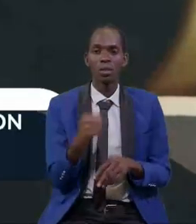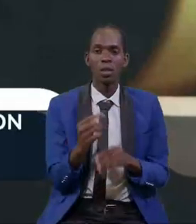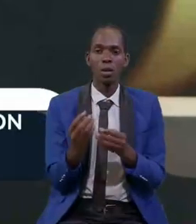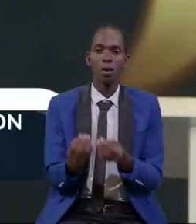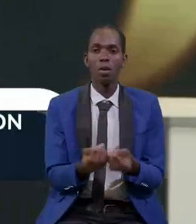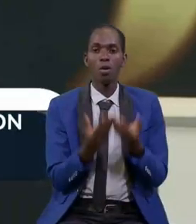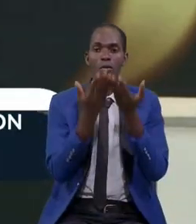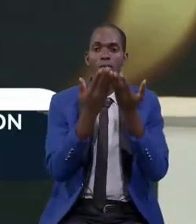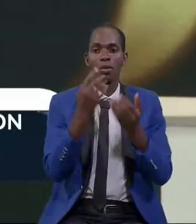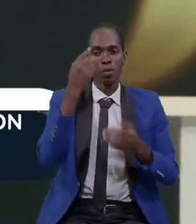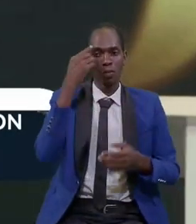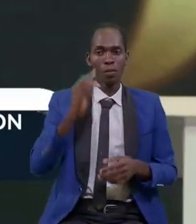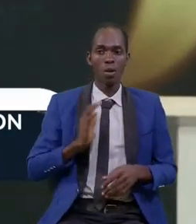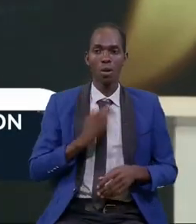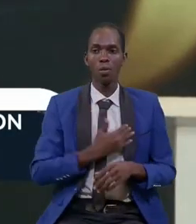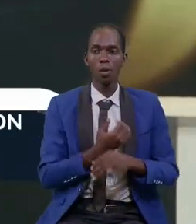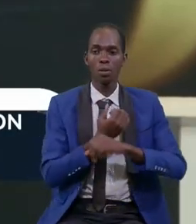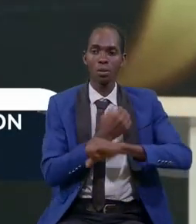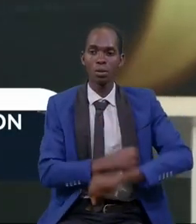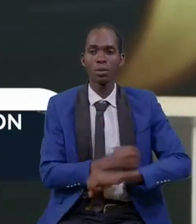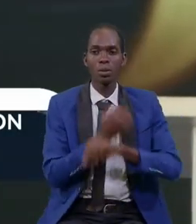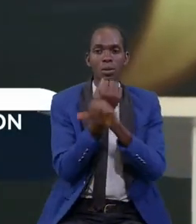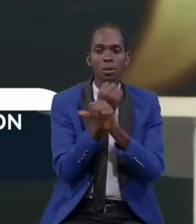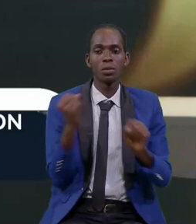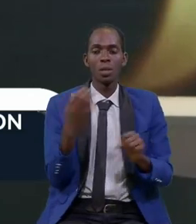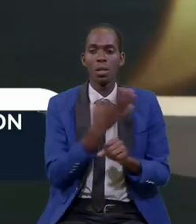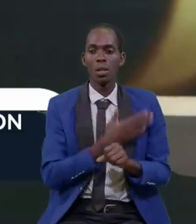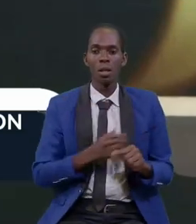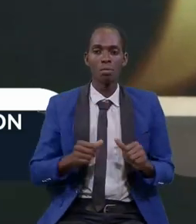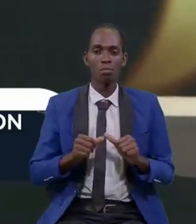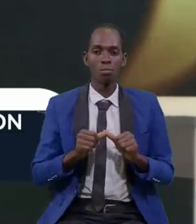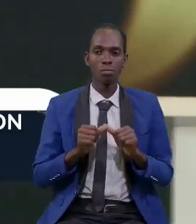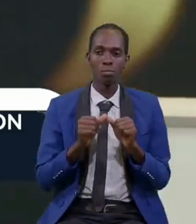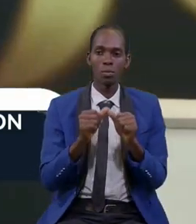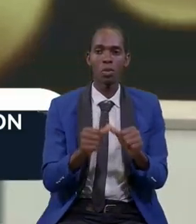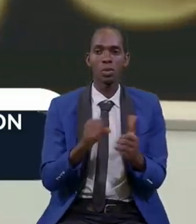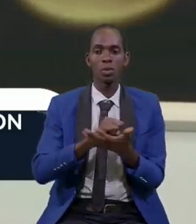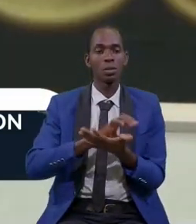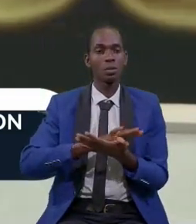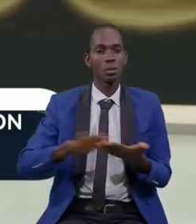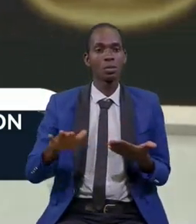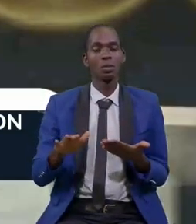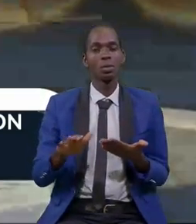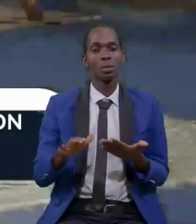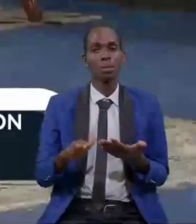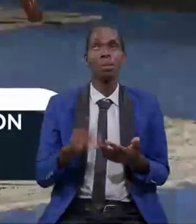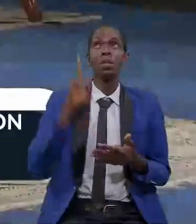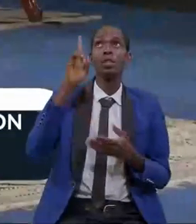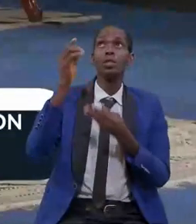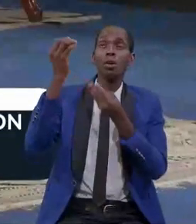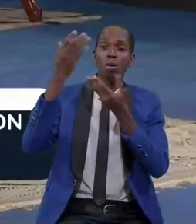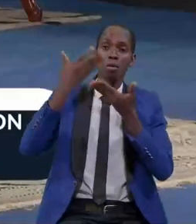l'offrande pour notre salut garanti et sanctification ferme. Il